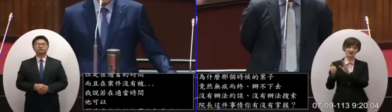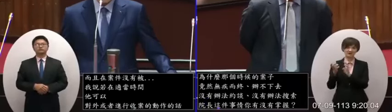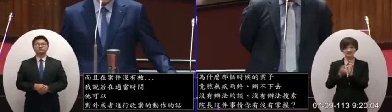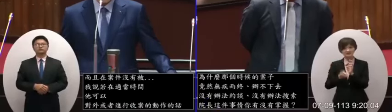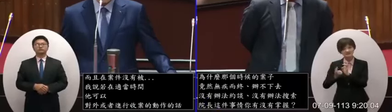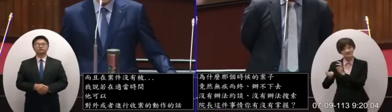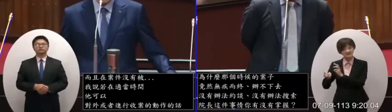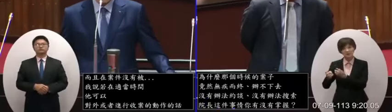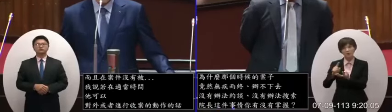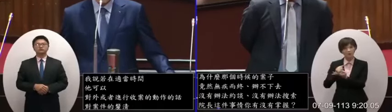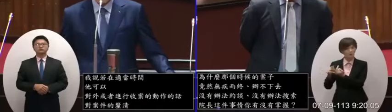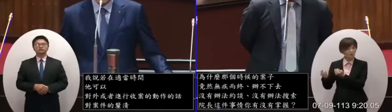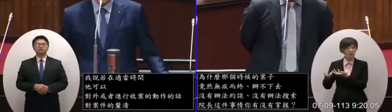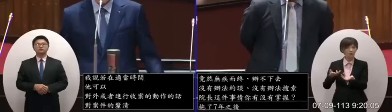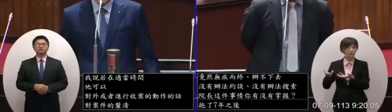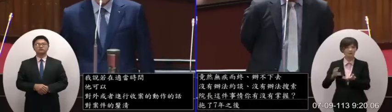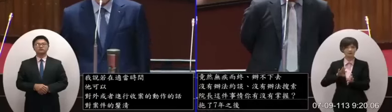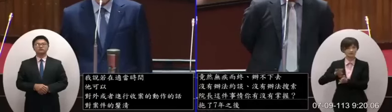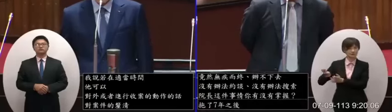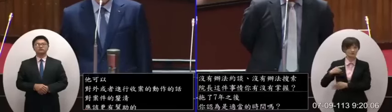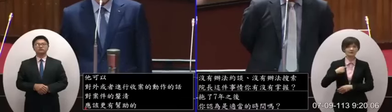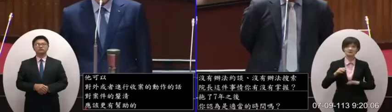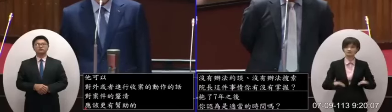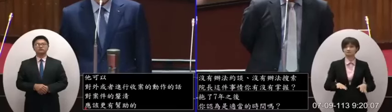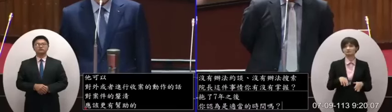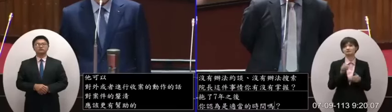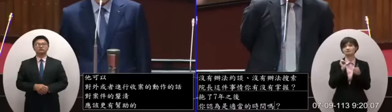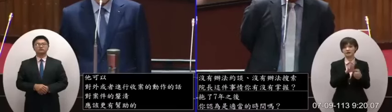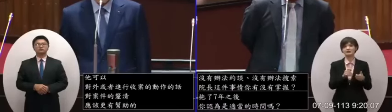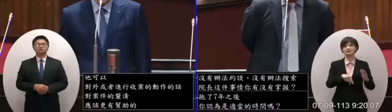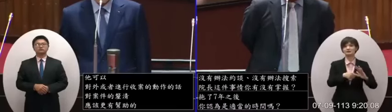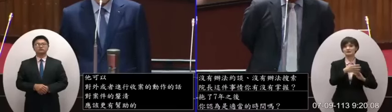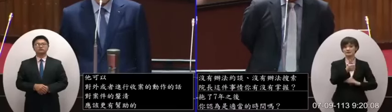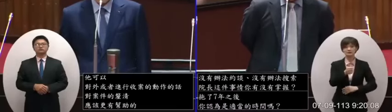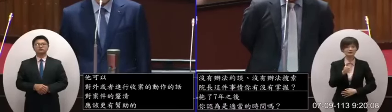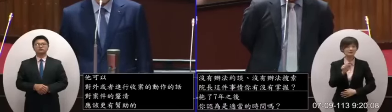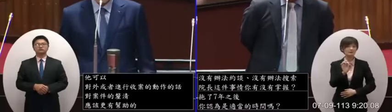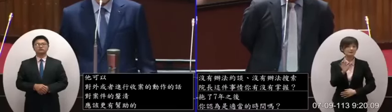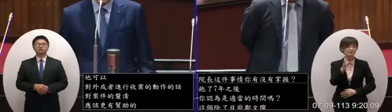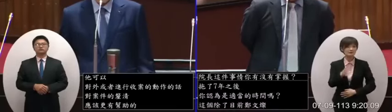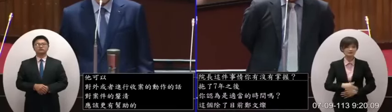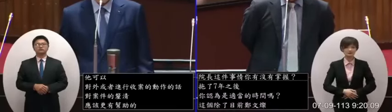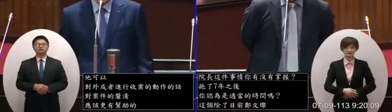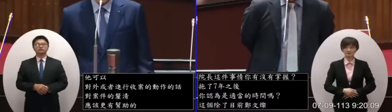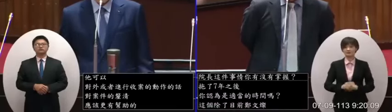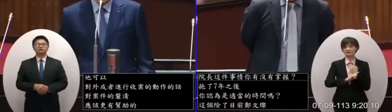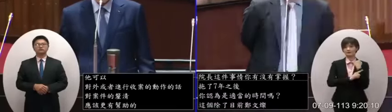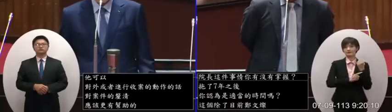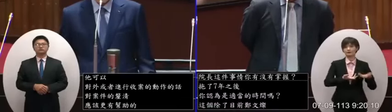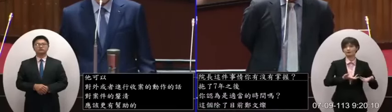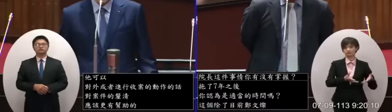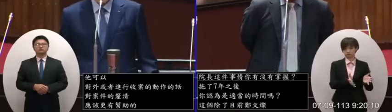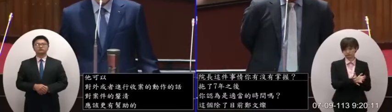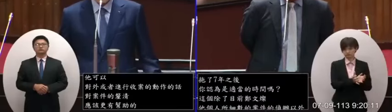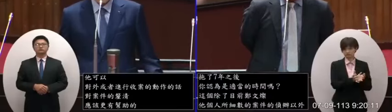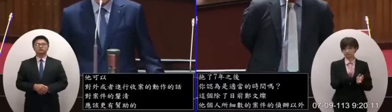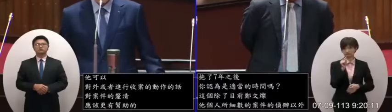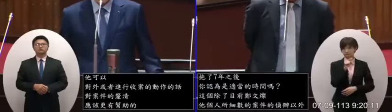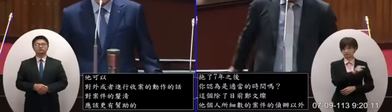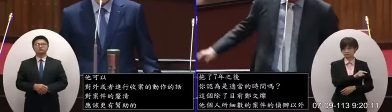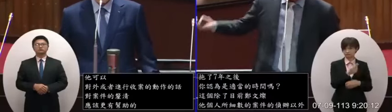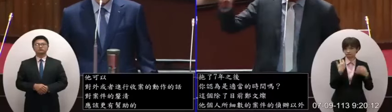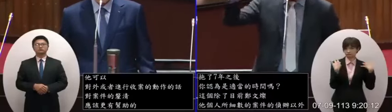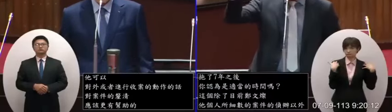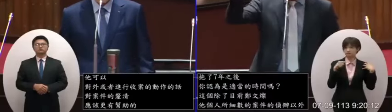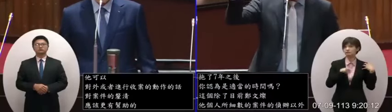外，我今天之所以跟院长提这件事情，是牵涉到了我们的法务部在处理这个案